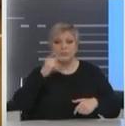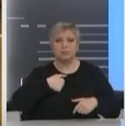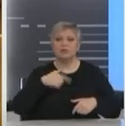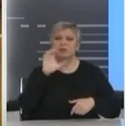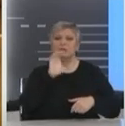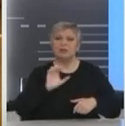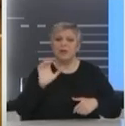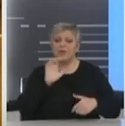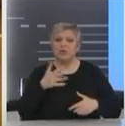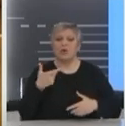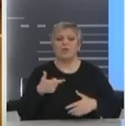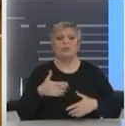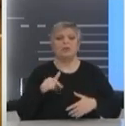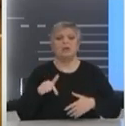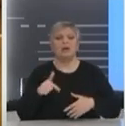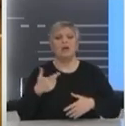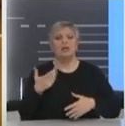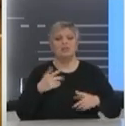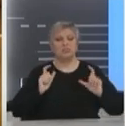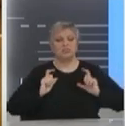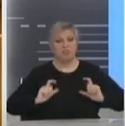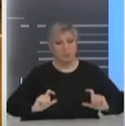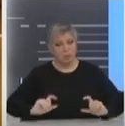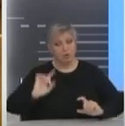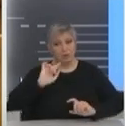ΣΕΒ και την απορρίθμιση της αγοράς εργασίας.